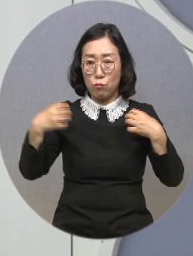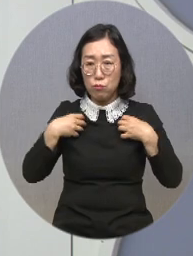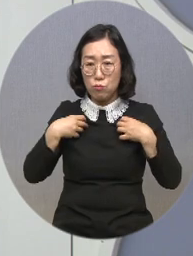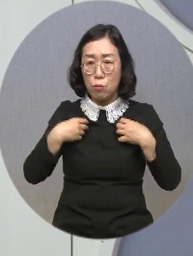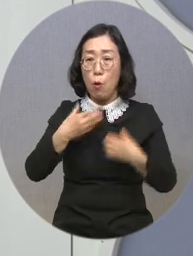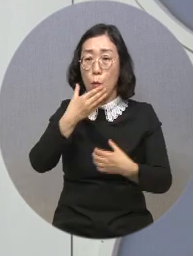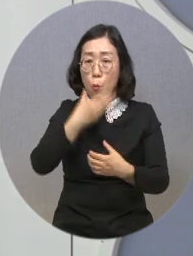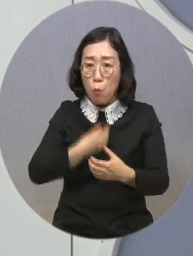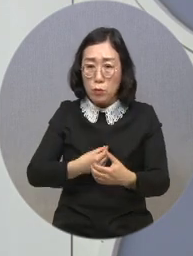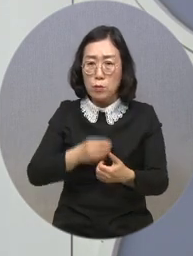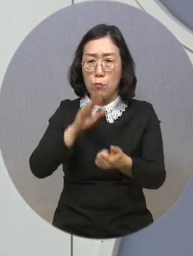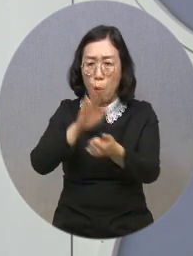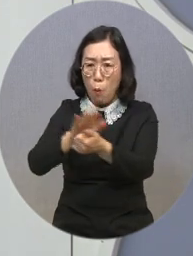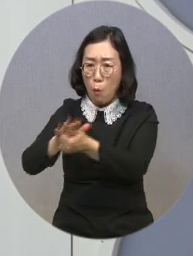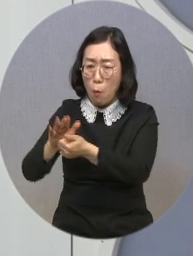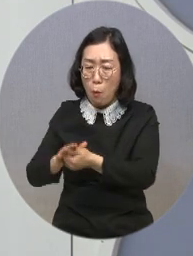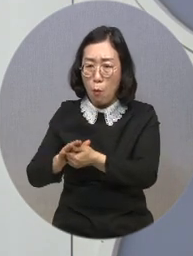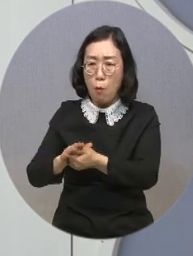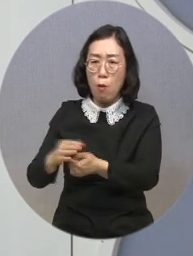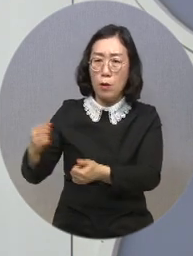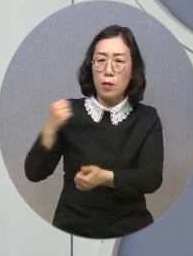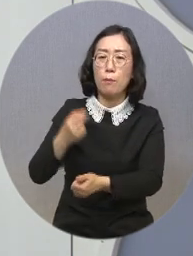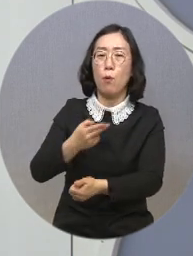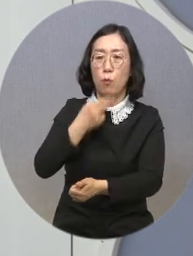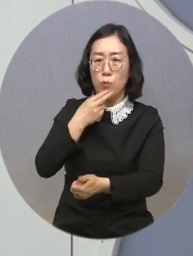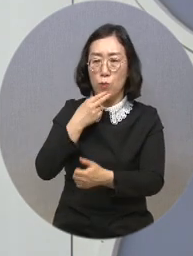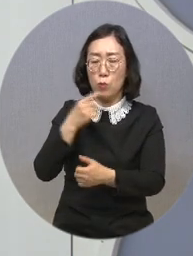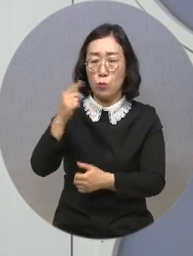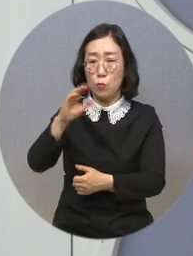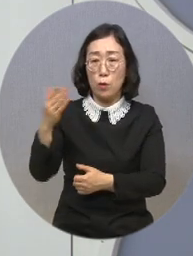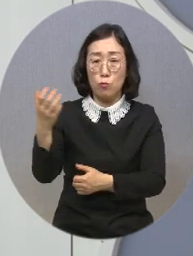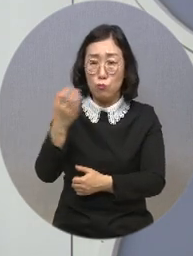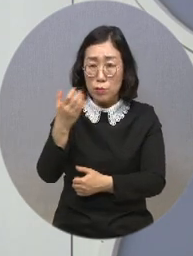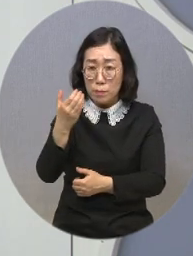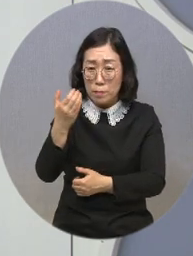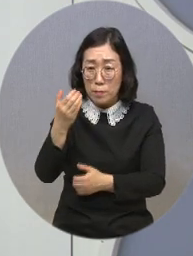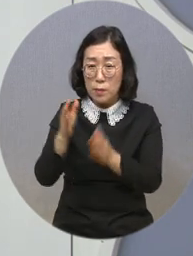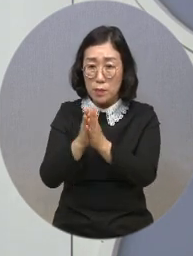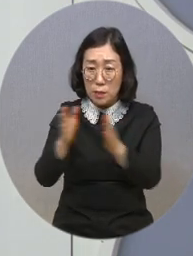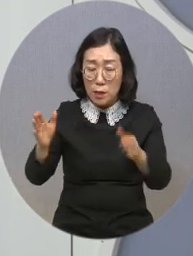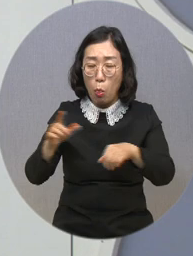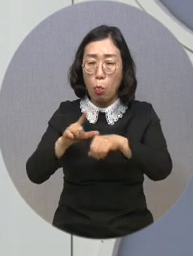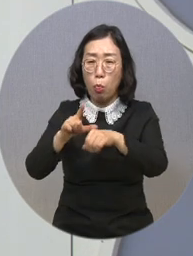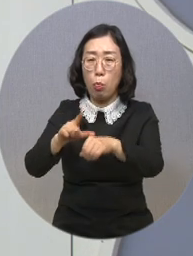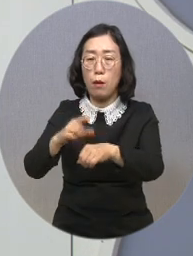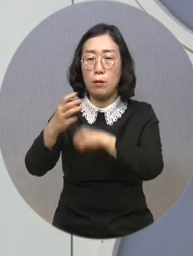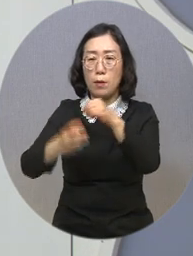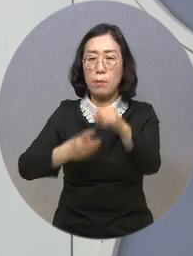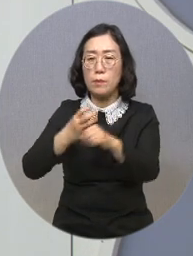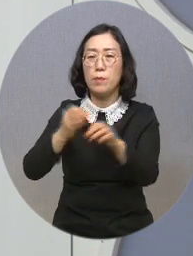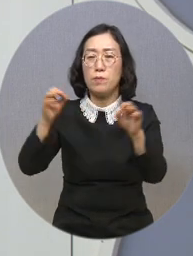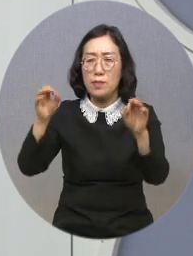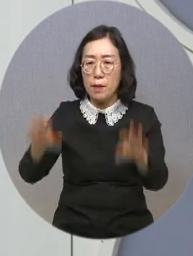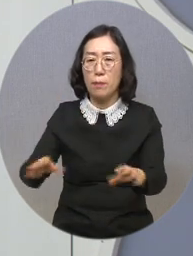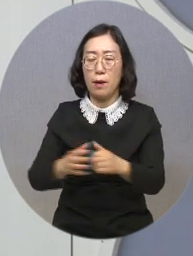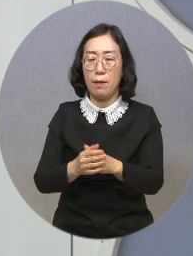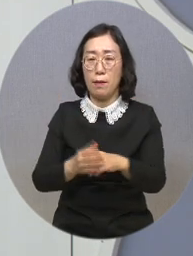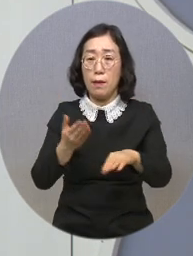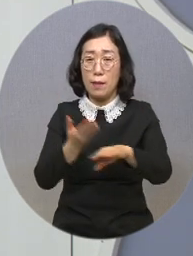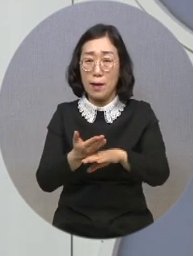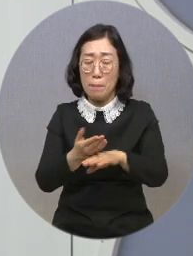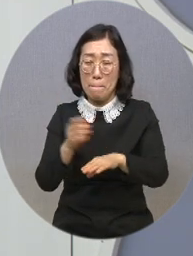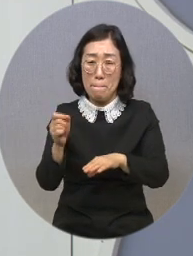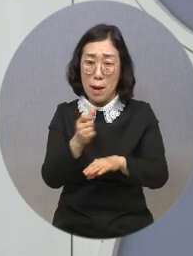거예요. 그렇죠. 그러니까 뭐 90년부터 시작했다고 하더라도 지금 30년밖에 안 된 거 아닙니까? 그렇지. 그래서 선진국에